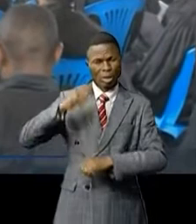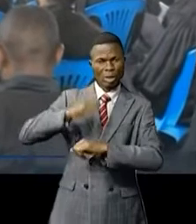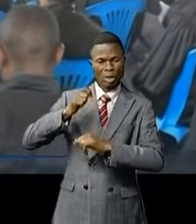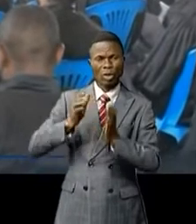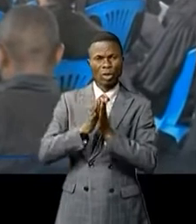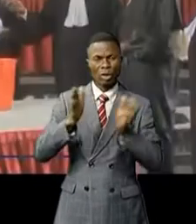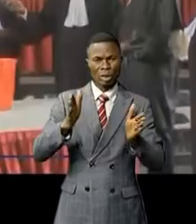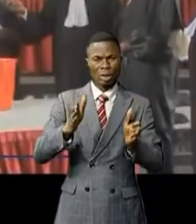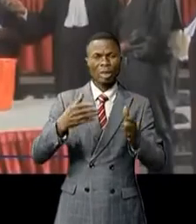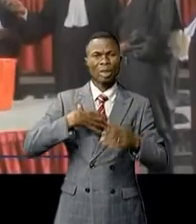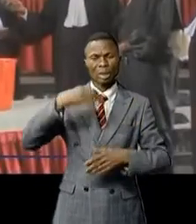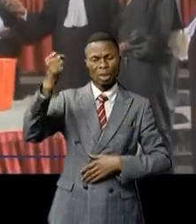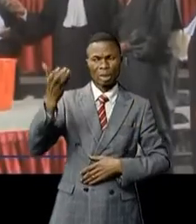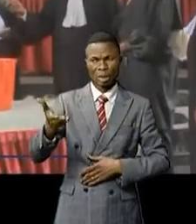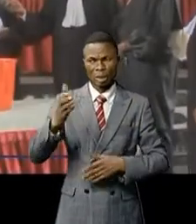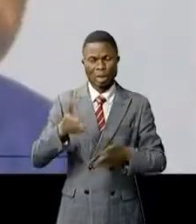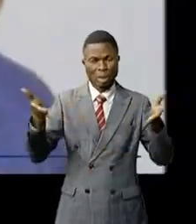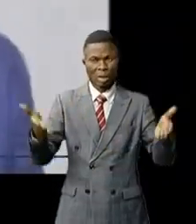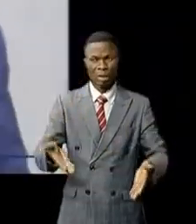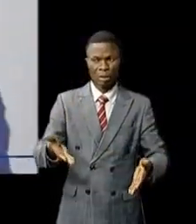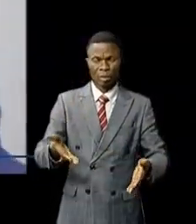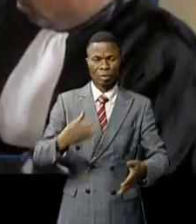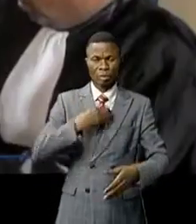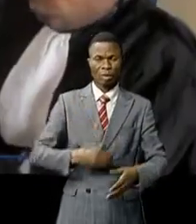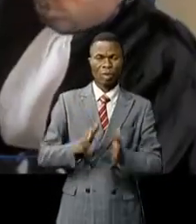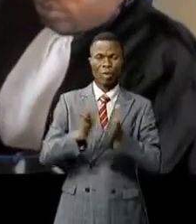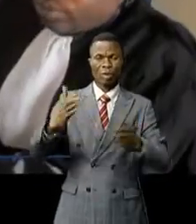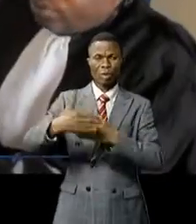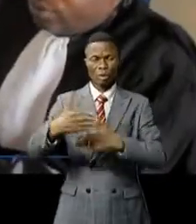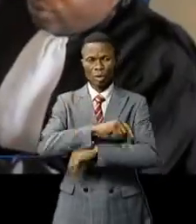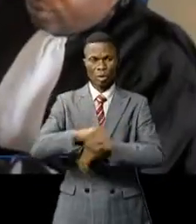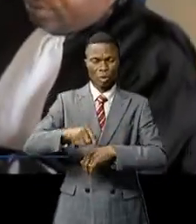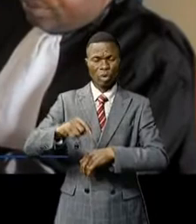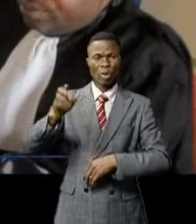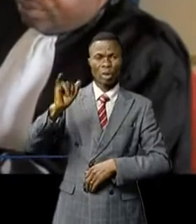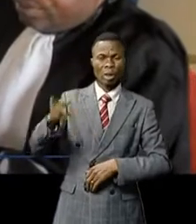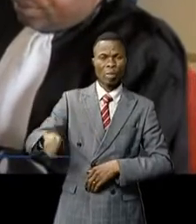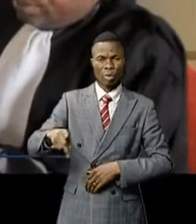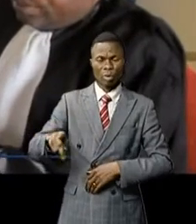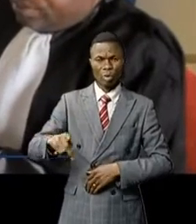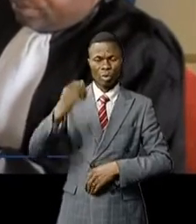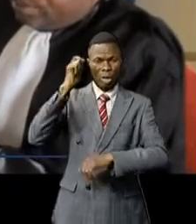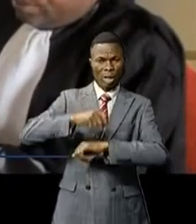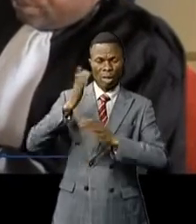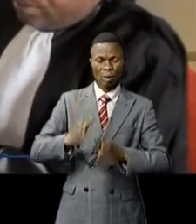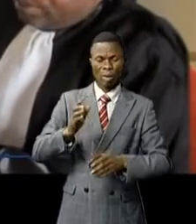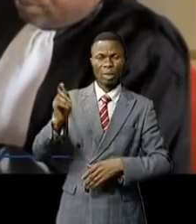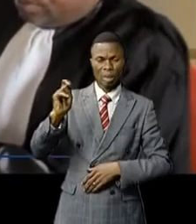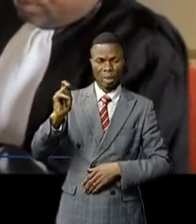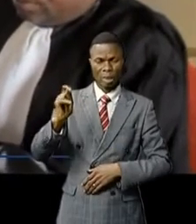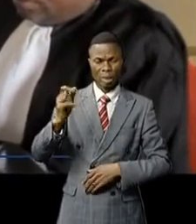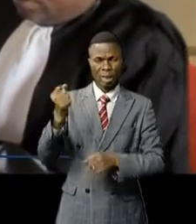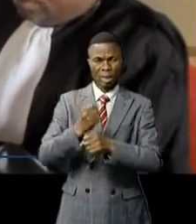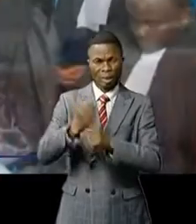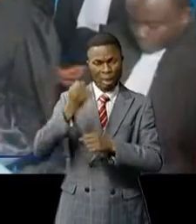générale élective. C'était en présence de l'avocat général près la cour d'appel de l'Ituri. Les bâtonniers de l'Ituri placent son mandat sous